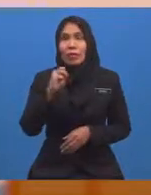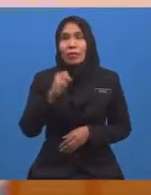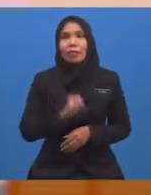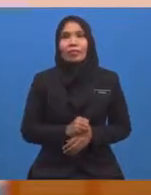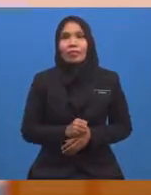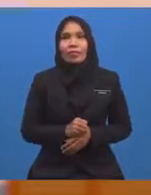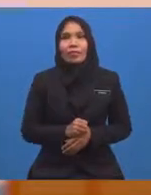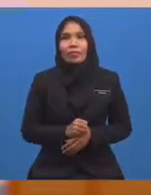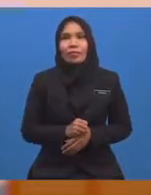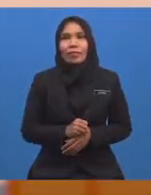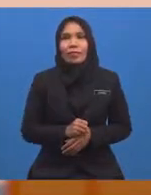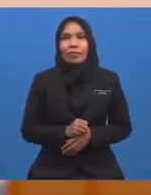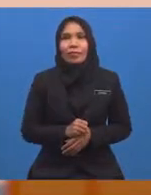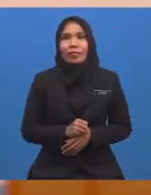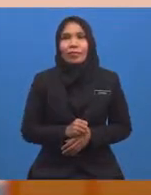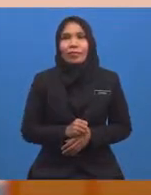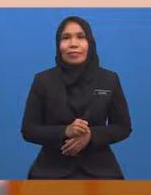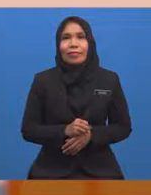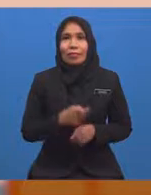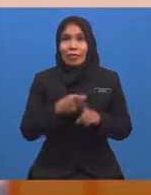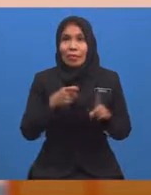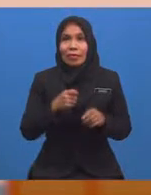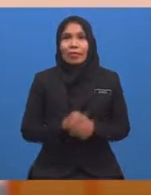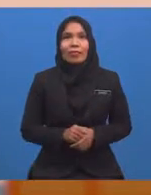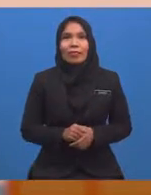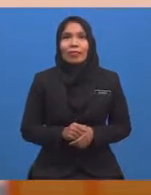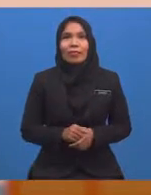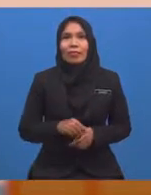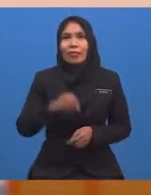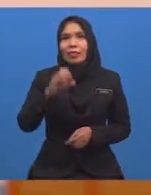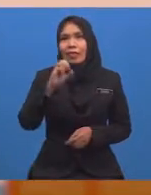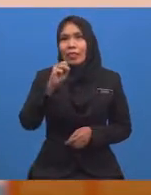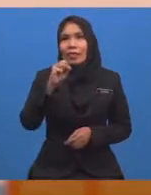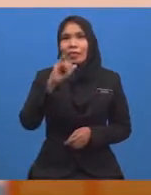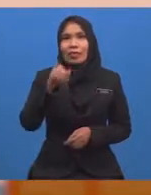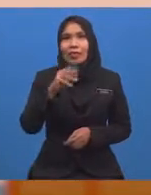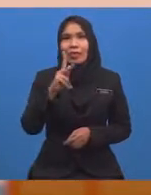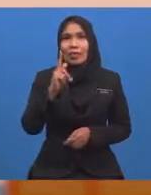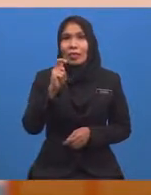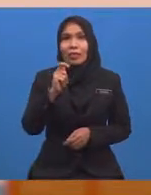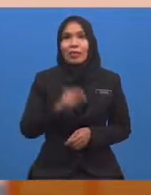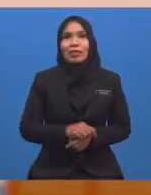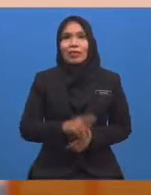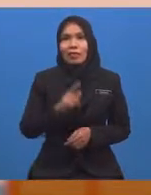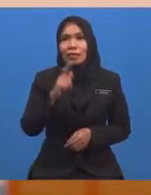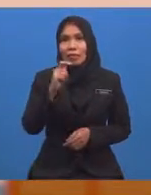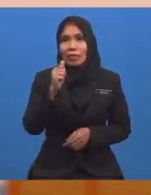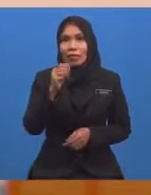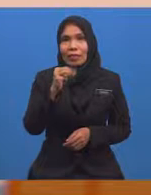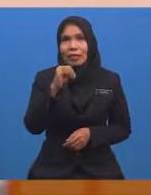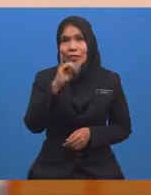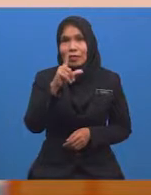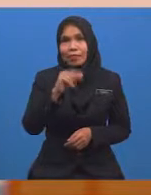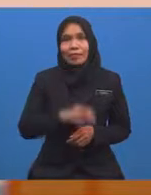olayes kuangyi daripada sekolah jenis kebangsaan Tamil wap bisa